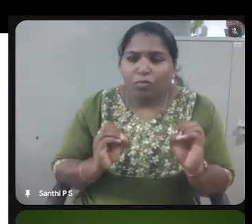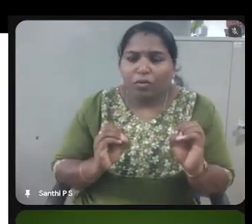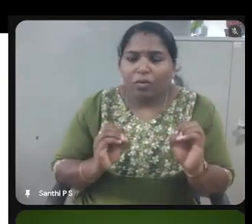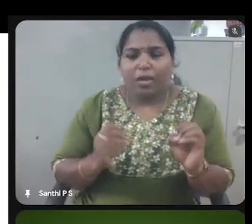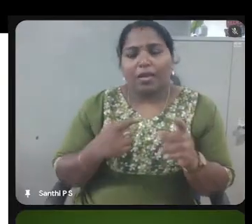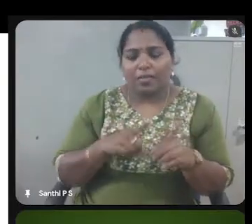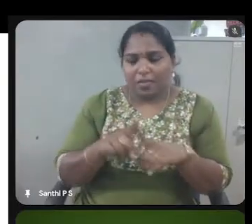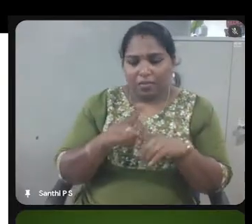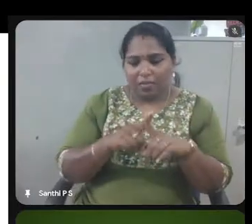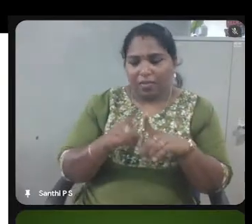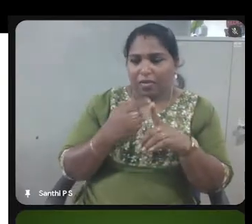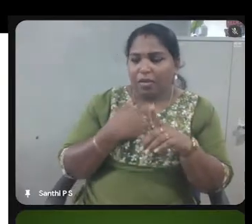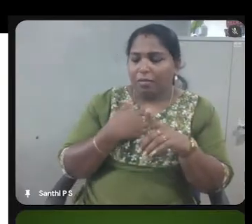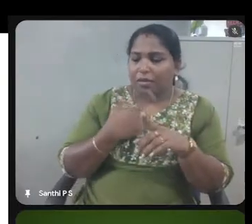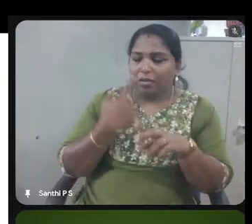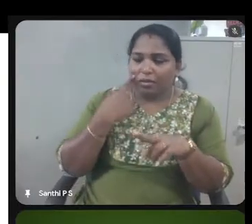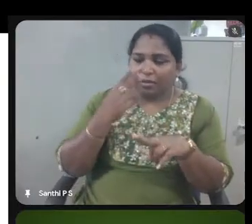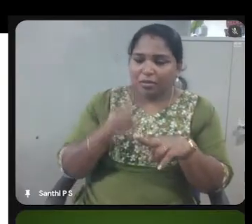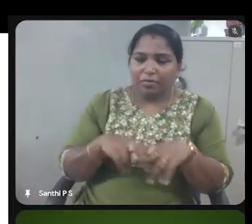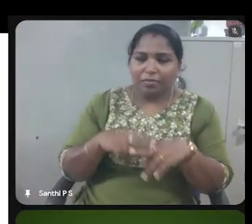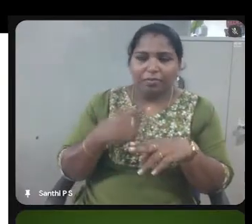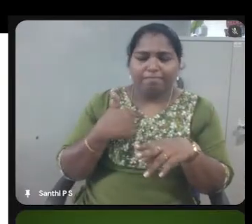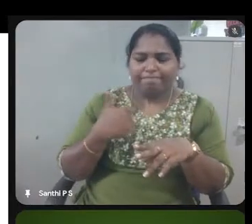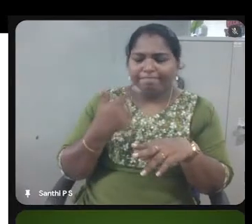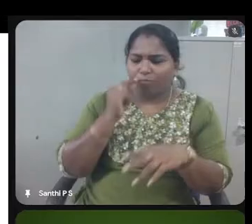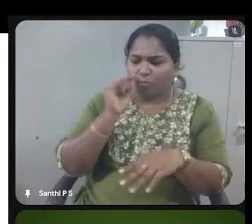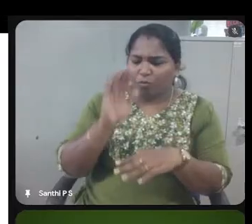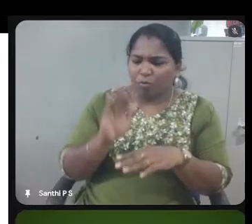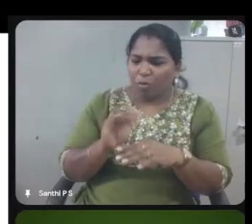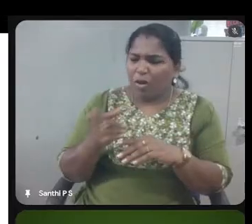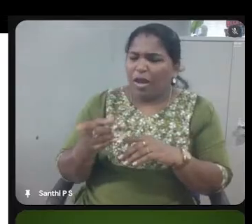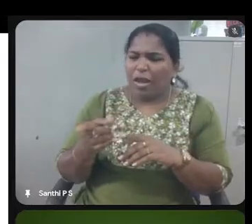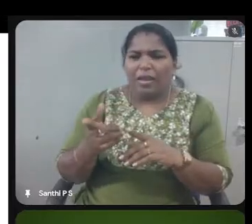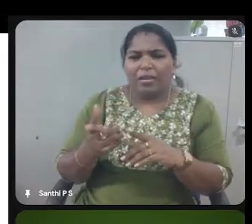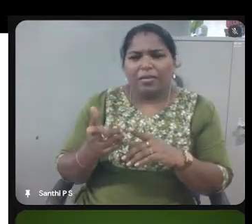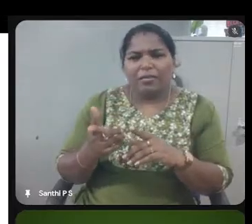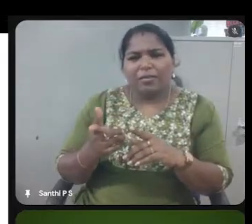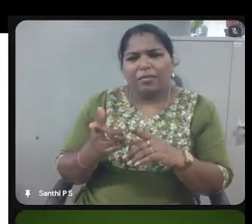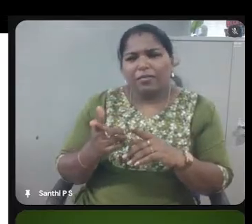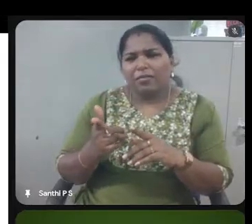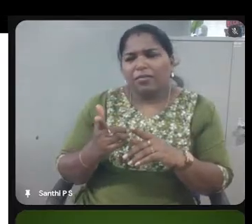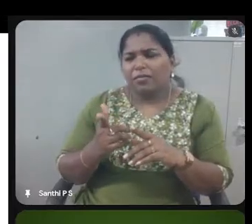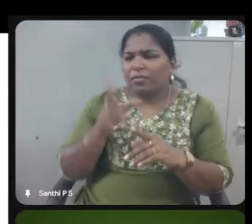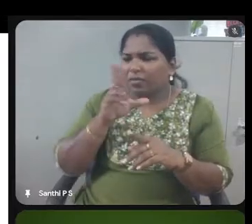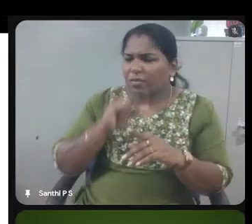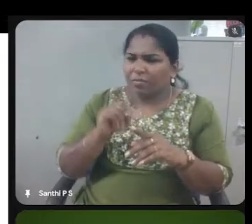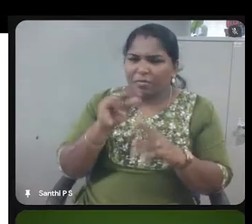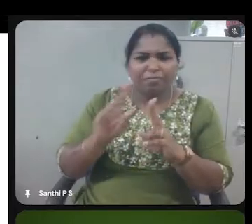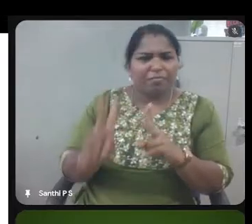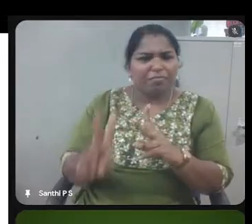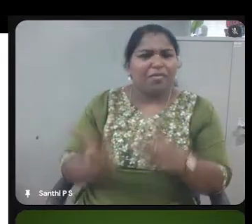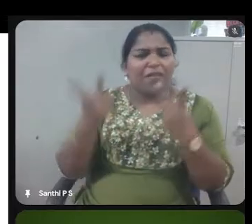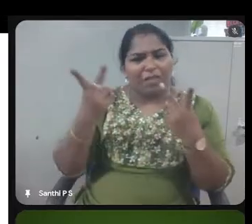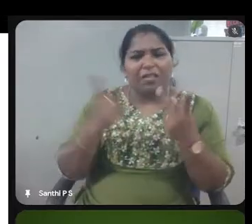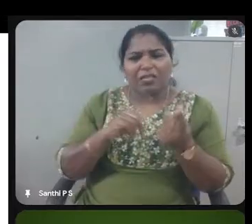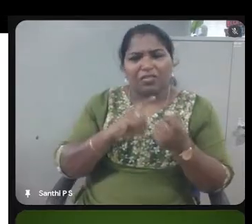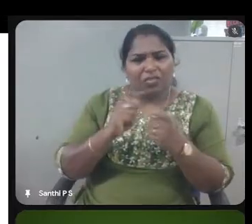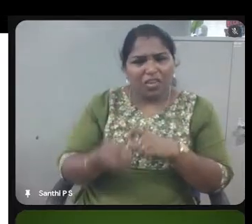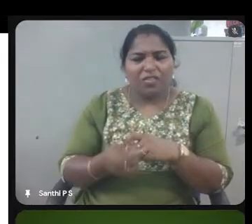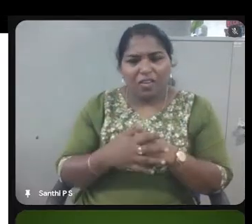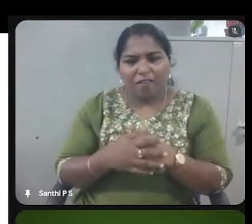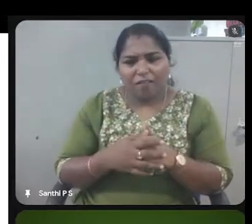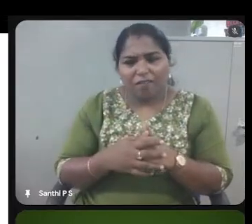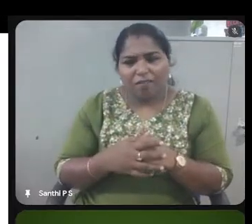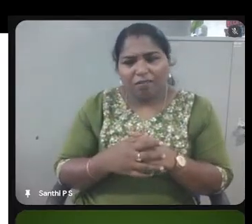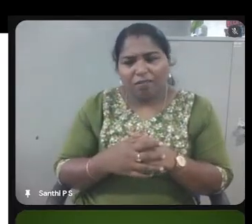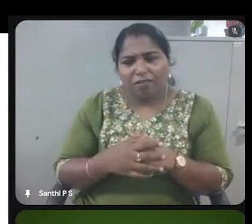കൊണ്ടാക്കിയിട്ട് വരാനൊരു ധൈര്യമില്ല. ലൈക്ക് ആള് ഒരു സംസാരം തന്നെ കുറച്ചൊന്ന് മാറിയിട്ടുണ്ട്. പക്ഷെ